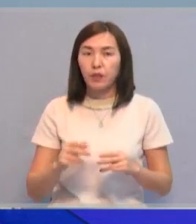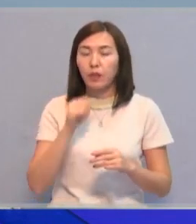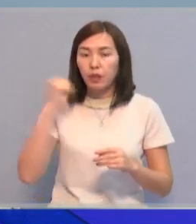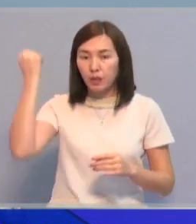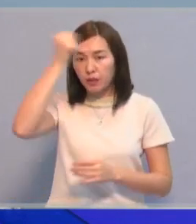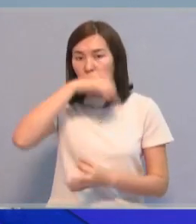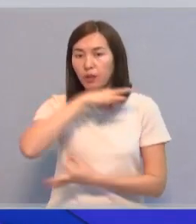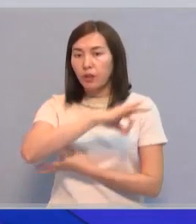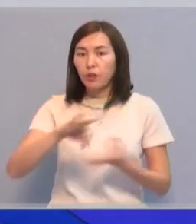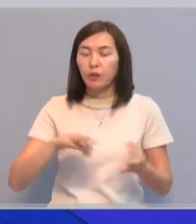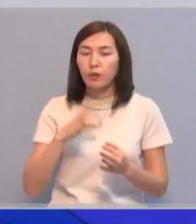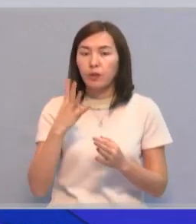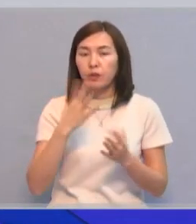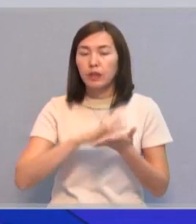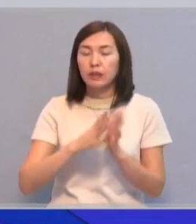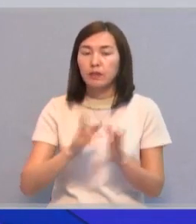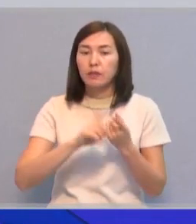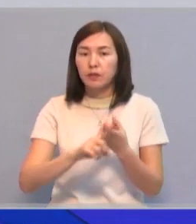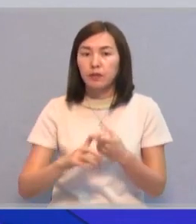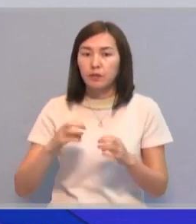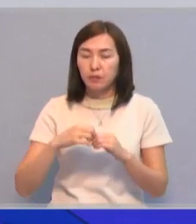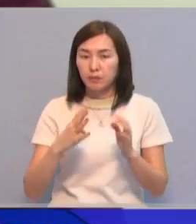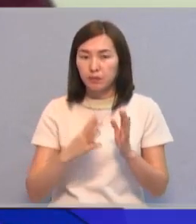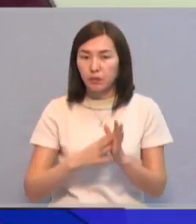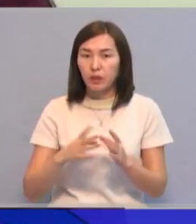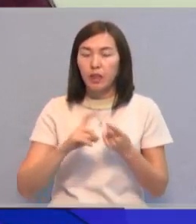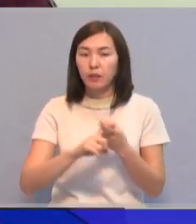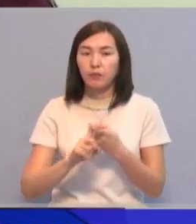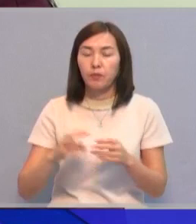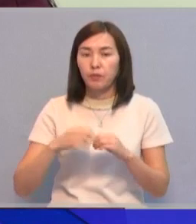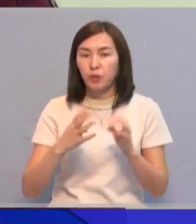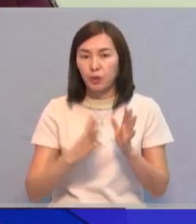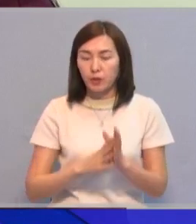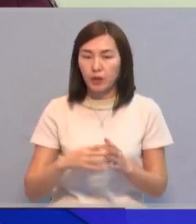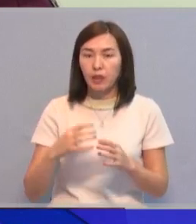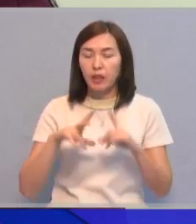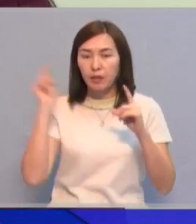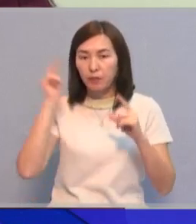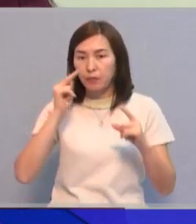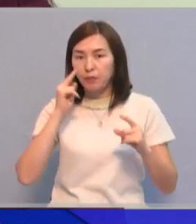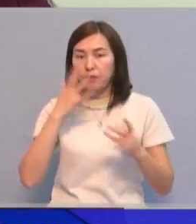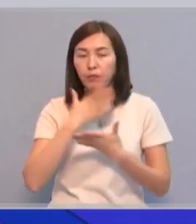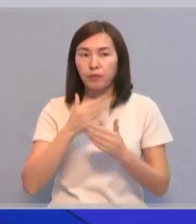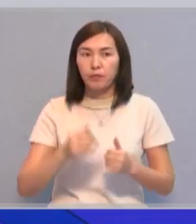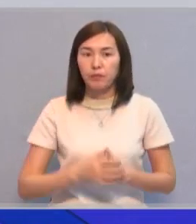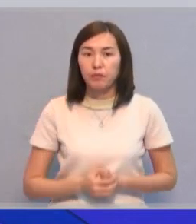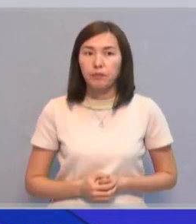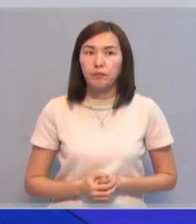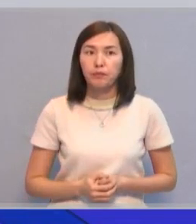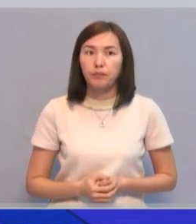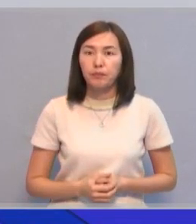прошедшие сутки зарегистрировано 4 случая заражения COVID-19. Случаев заражения COVID-19 среди школьников в городе нет.